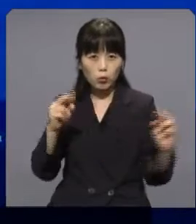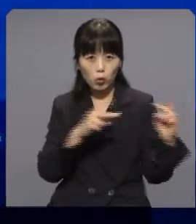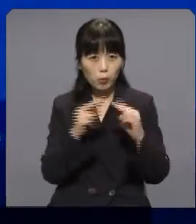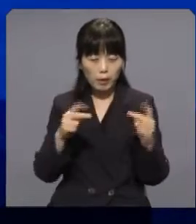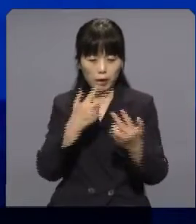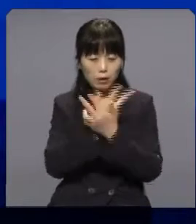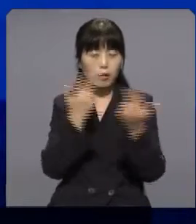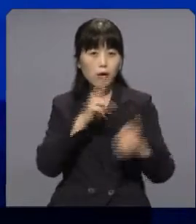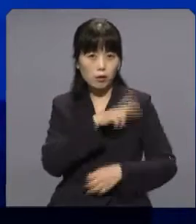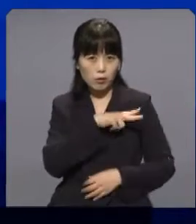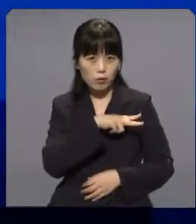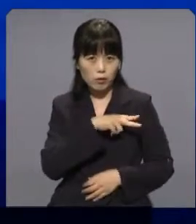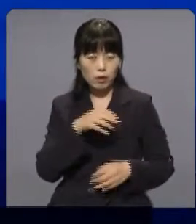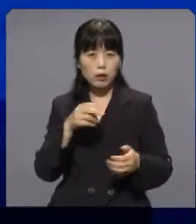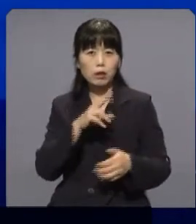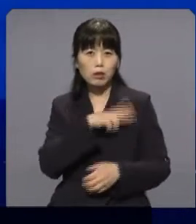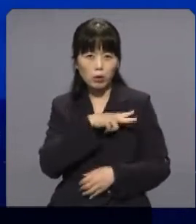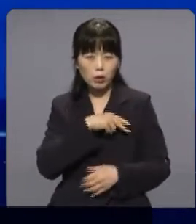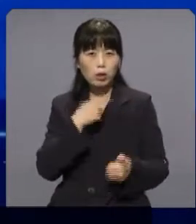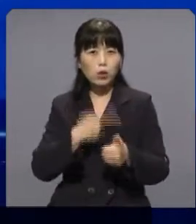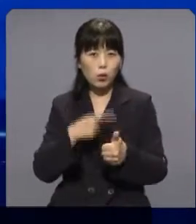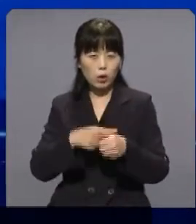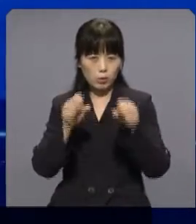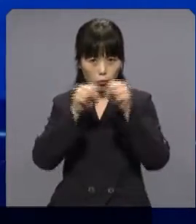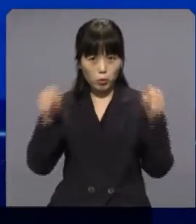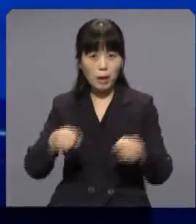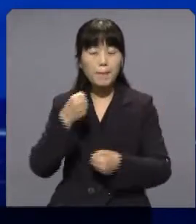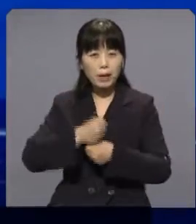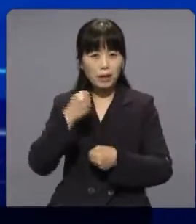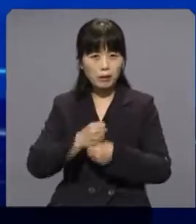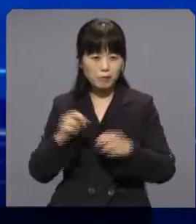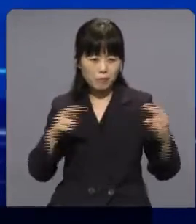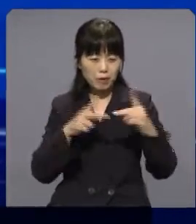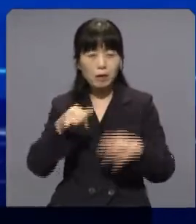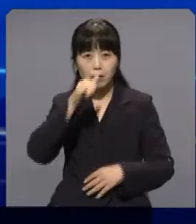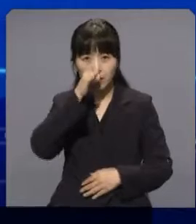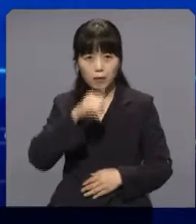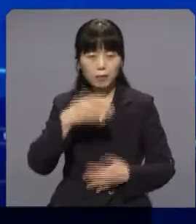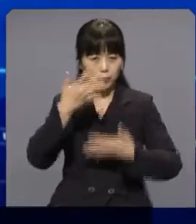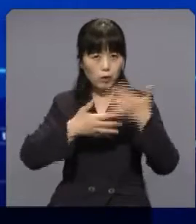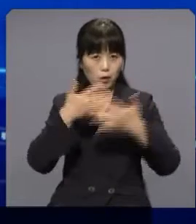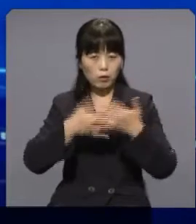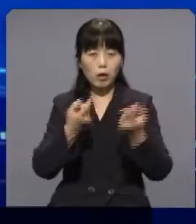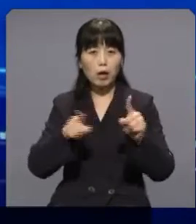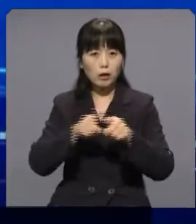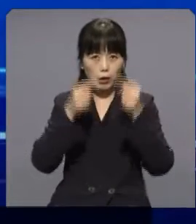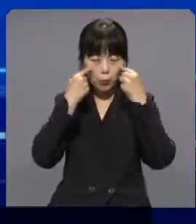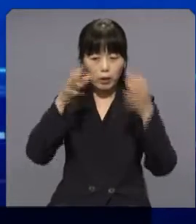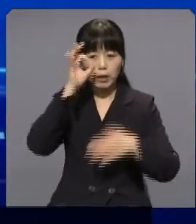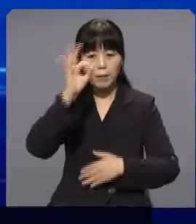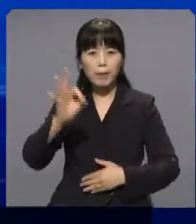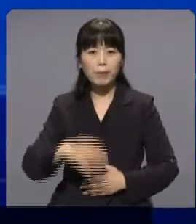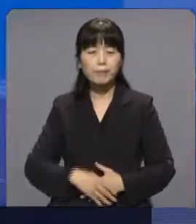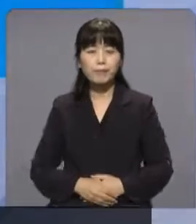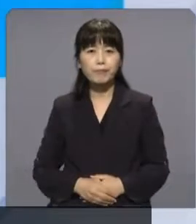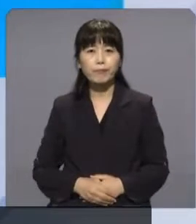이재명 의원이겠죠. 의원 욕하는 플랫폼 만들자. 이거에 대해서도 설전이 벌어졌습니다. 영상으로 먼저 확인해 보겠습니다.